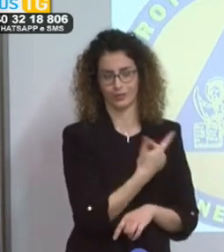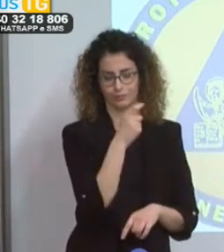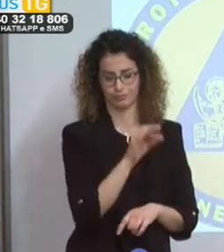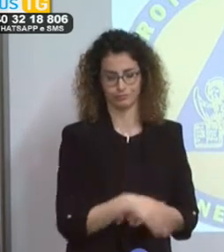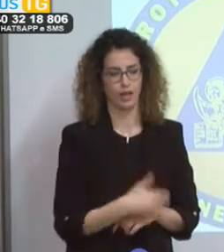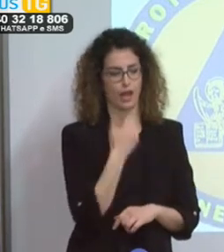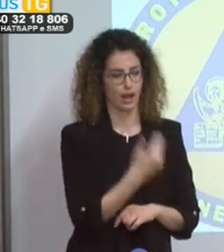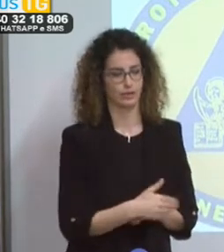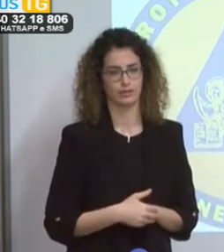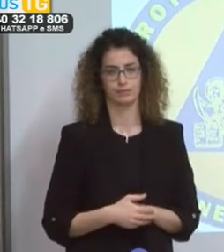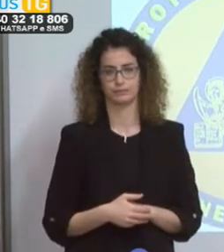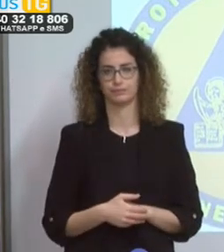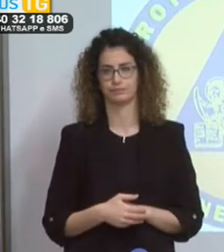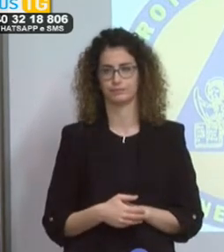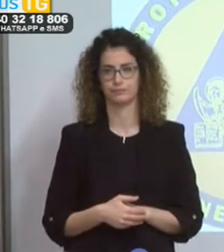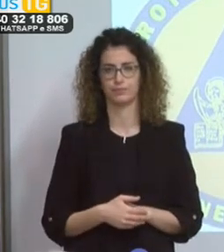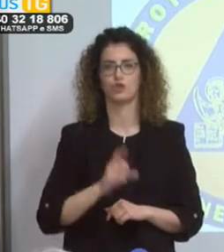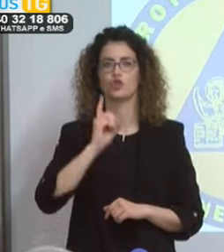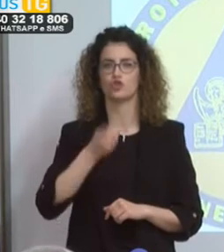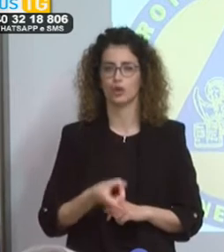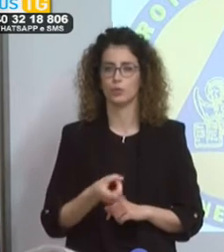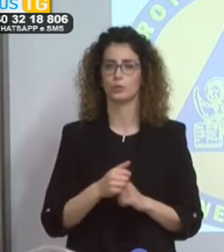Prego. Giacomuzzo, giornale di Vicenza.